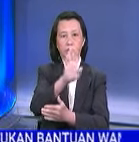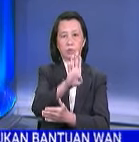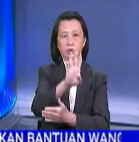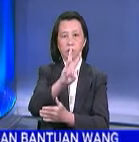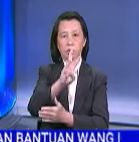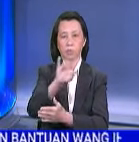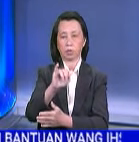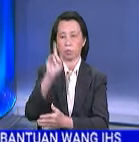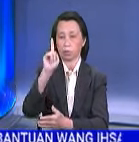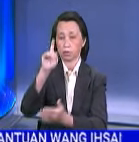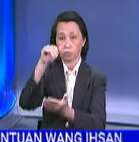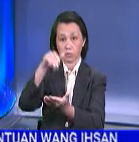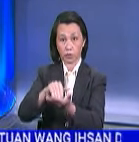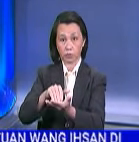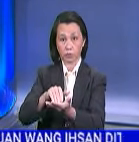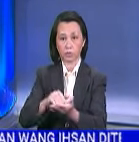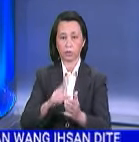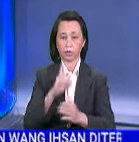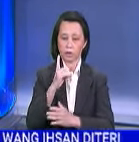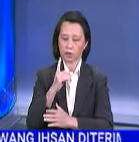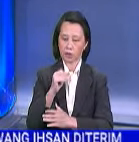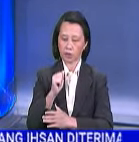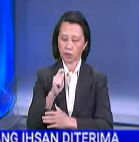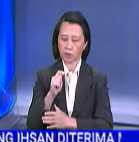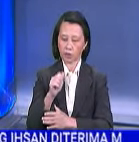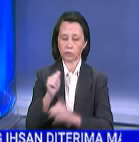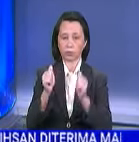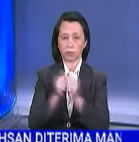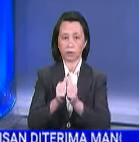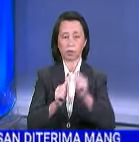BWI RM1,000. Data adalah bersamaan